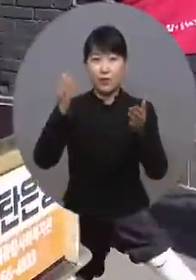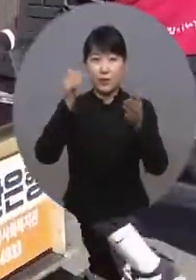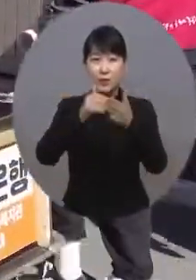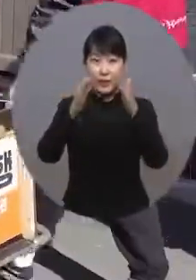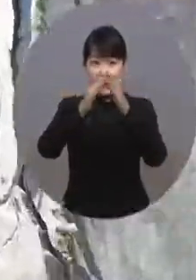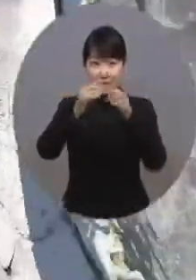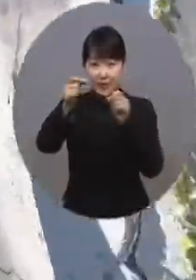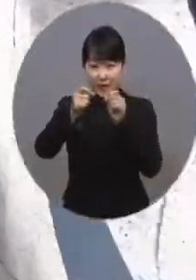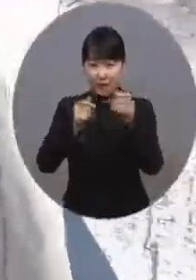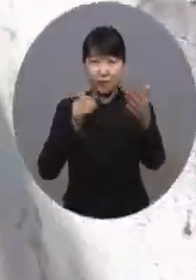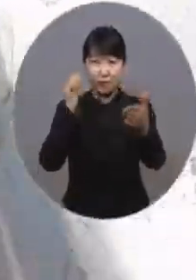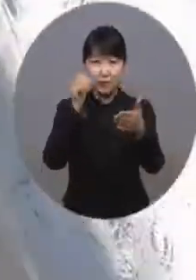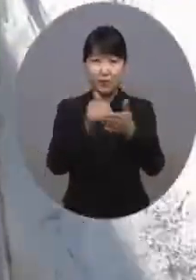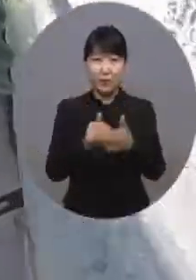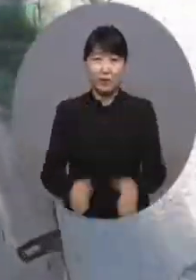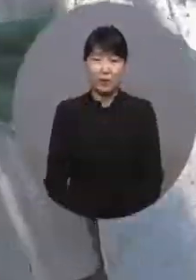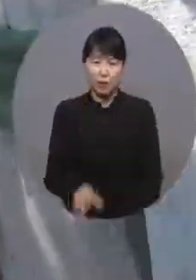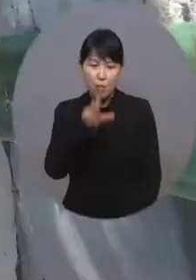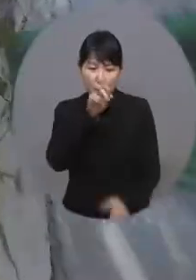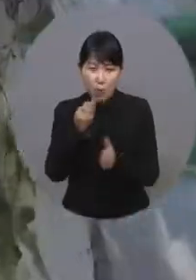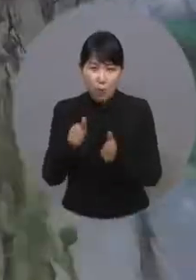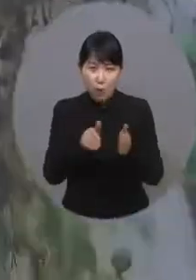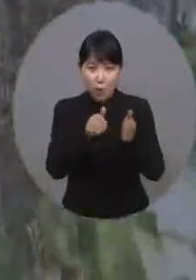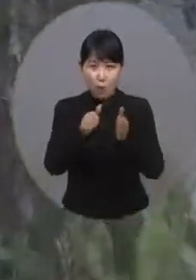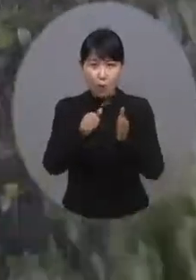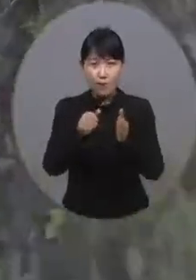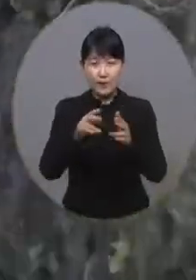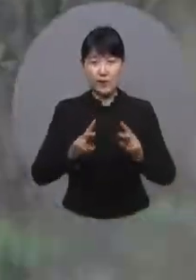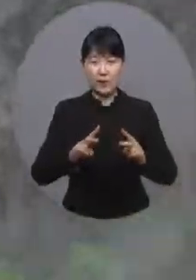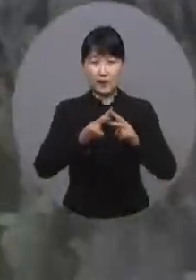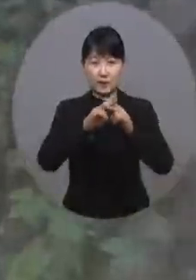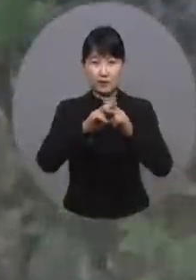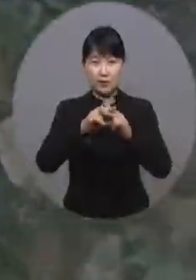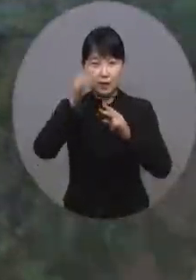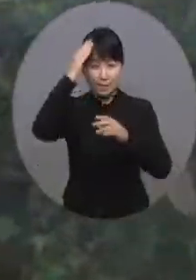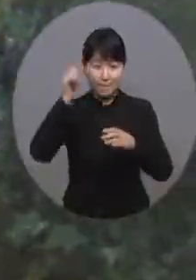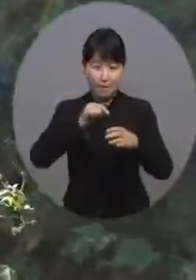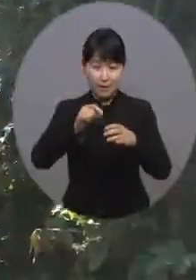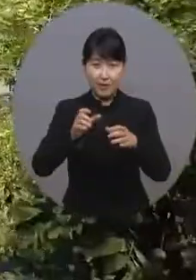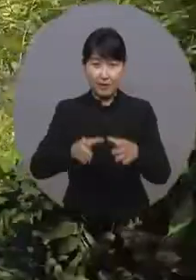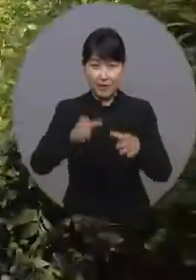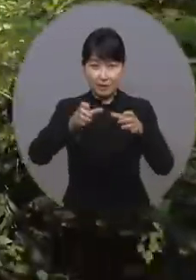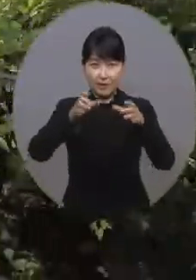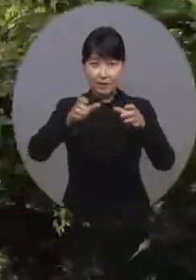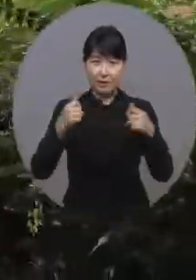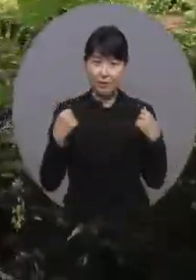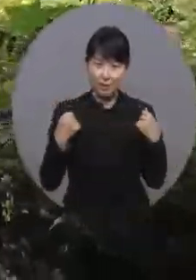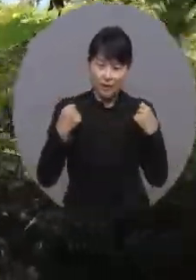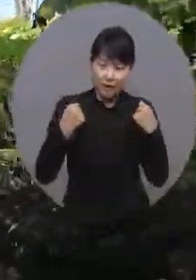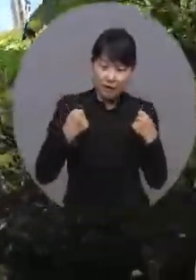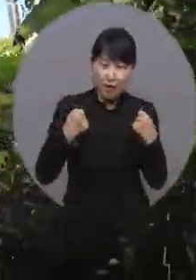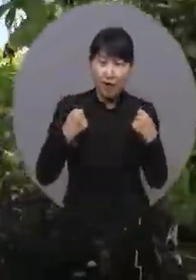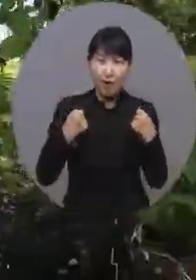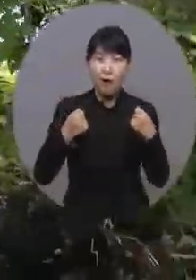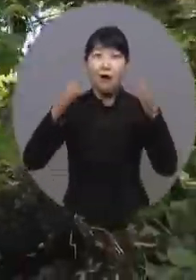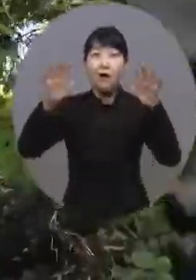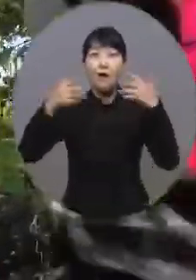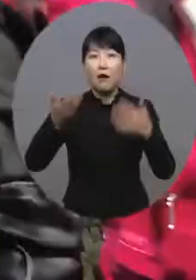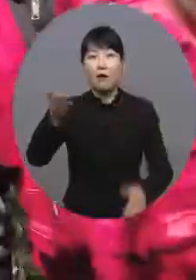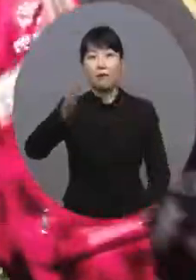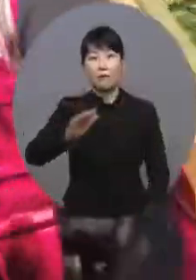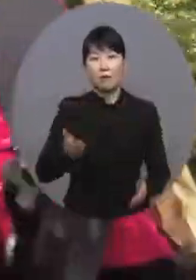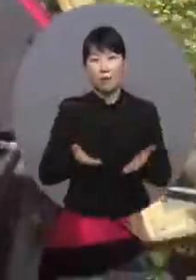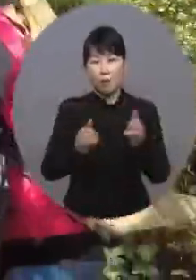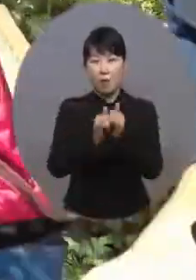했습니다. 좁은 골목길을 오르기 위해 각자 지게에 연탄을 얹고서 올라갑니다. 덥지 않은 가을 날씨지만